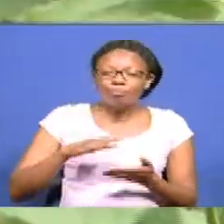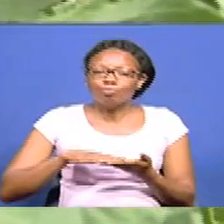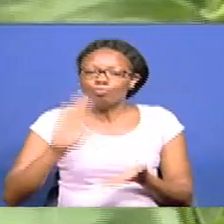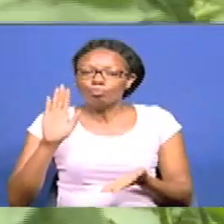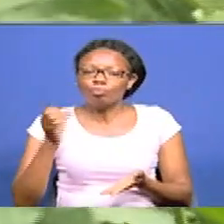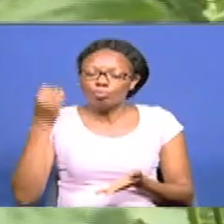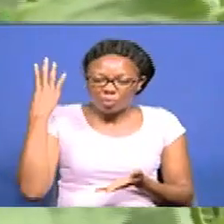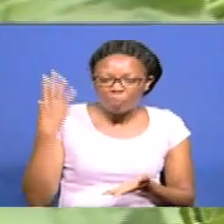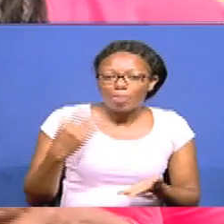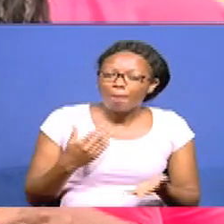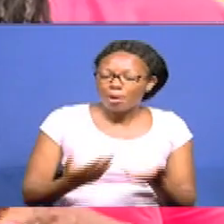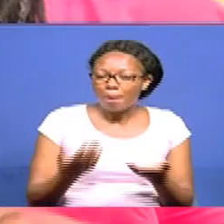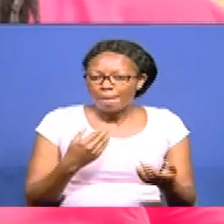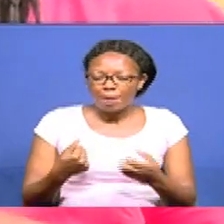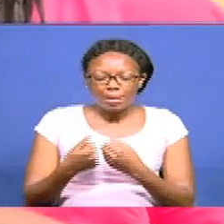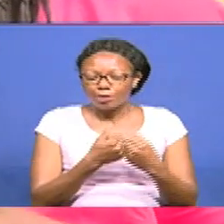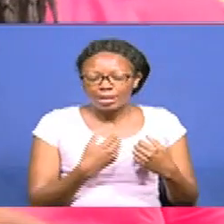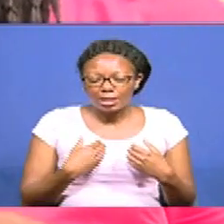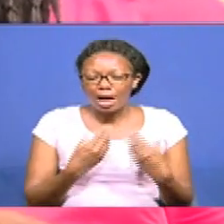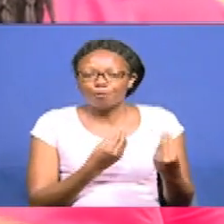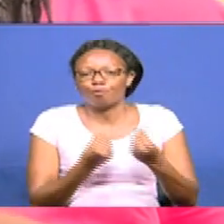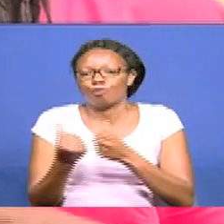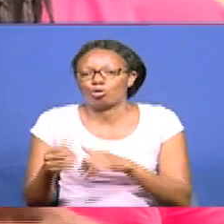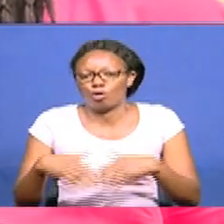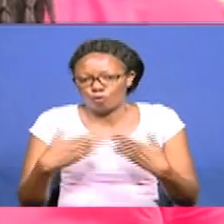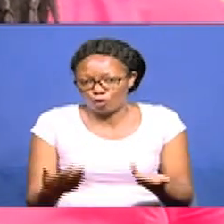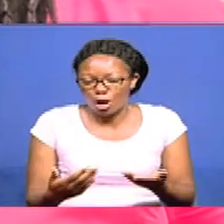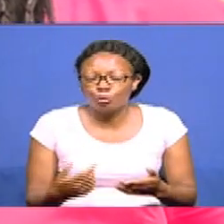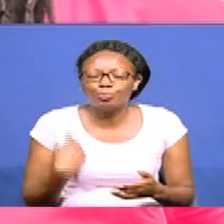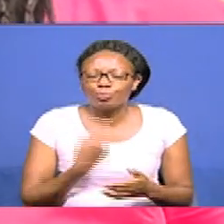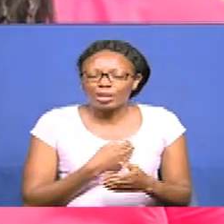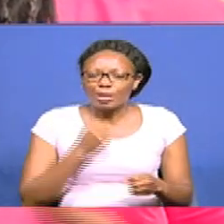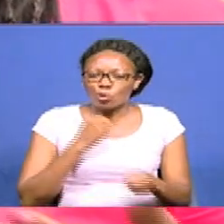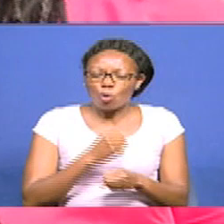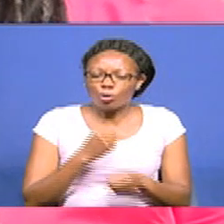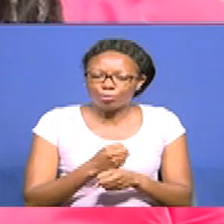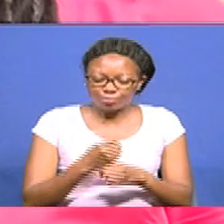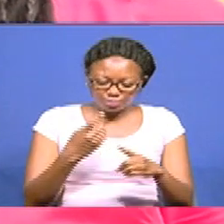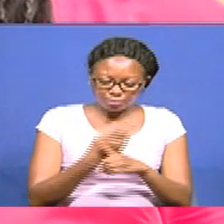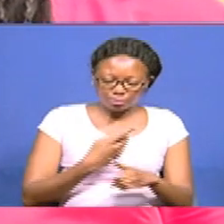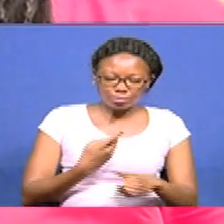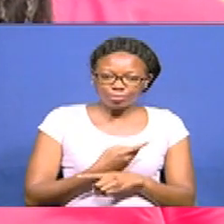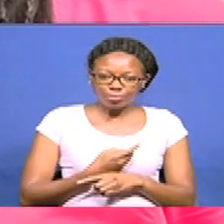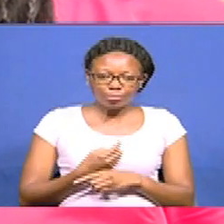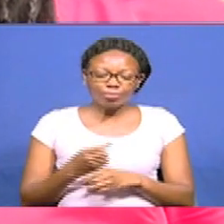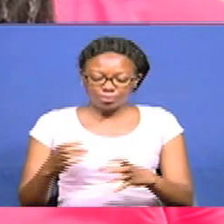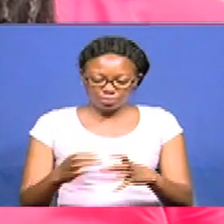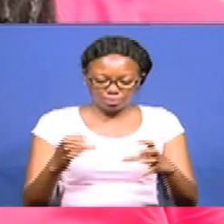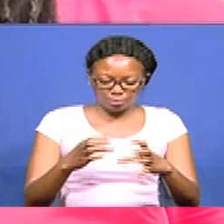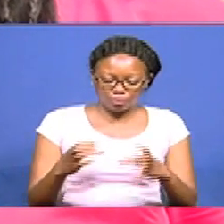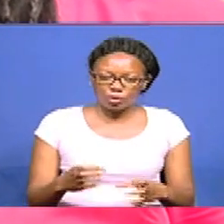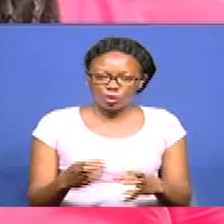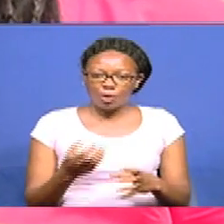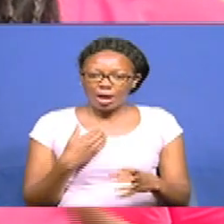zile. Kuna partners wengi tuko nao, kwa sababu ndio tufanye hii kazi. Hata kama tuko na agronomist huyo